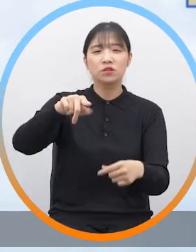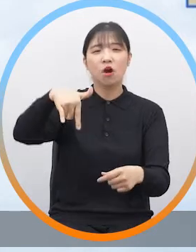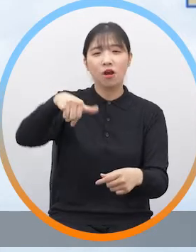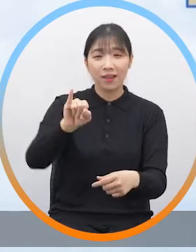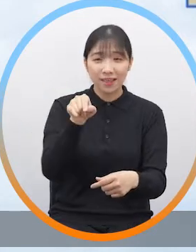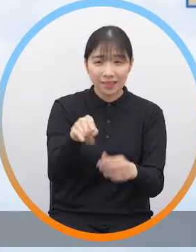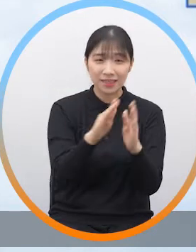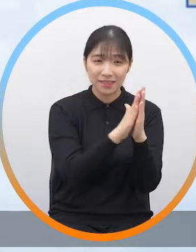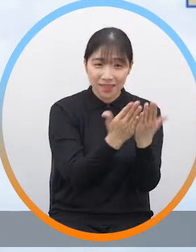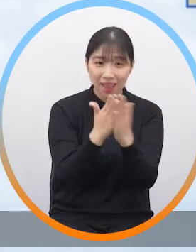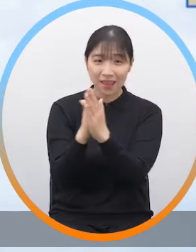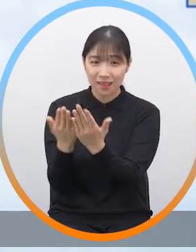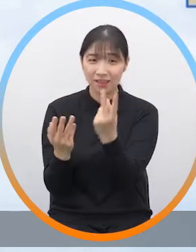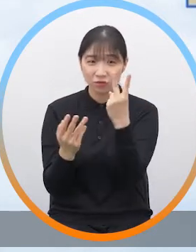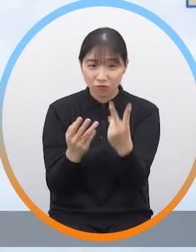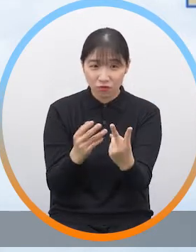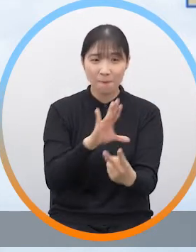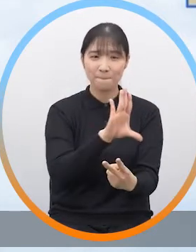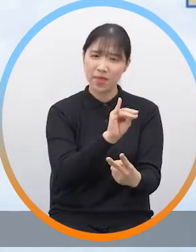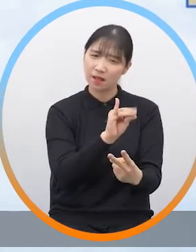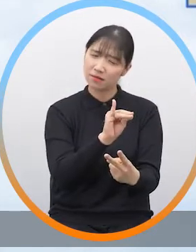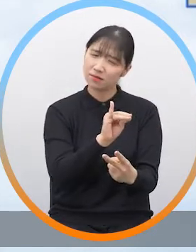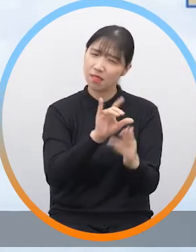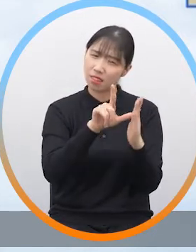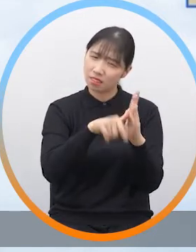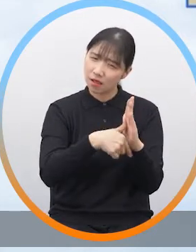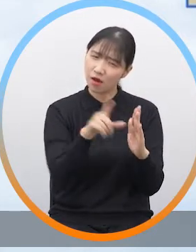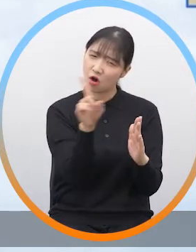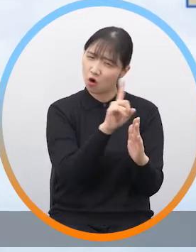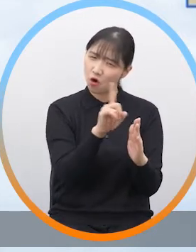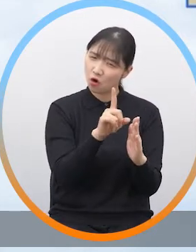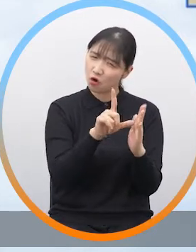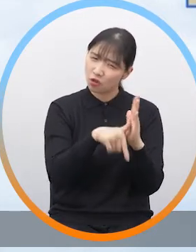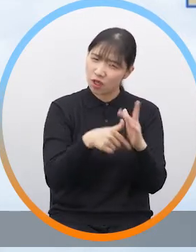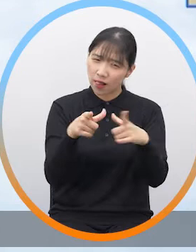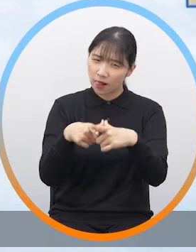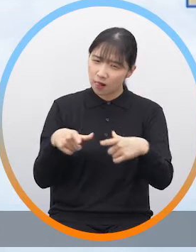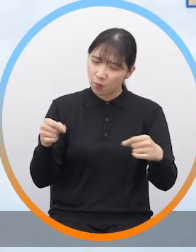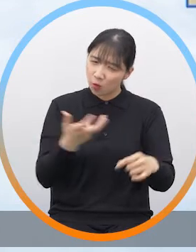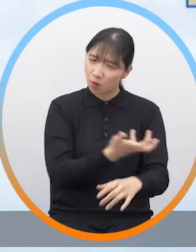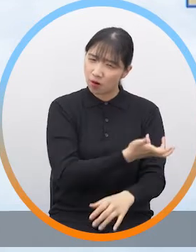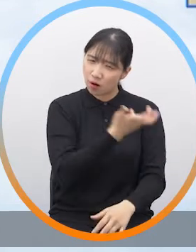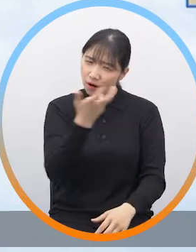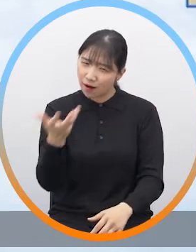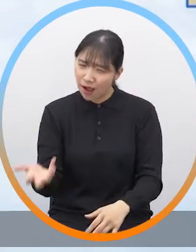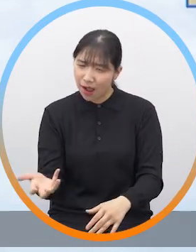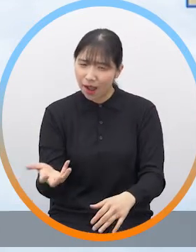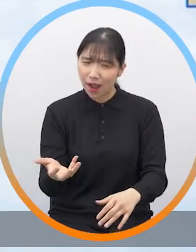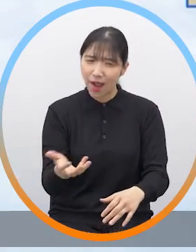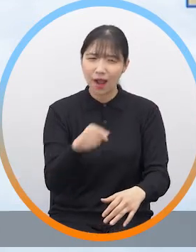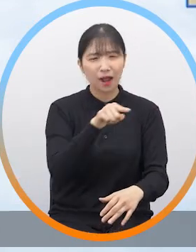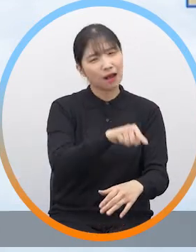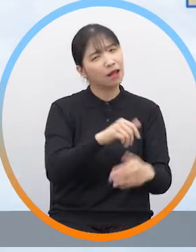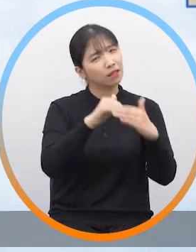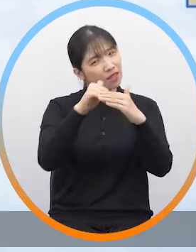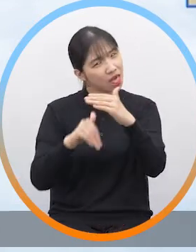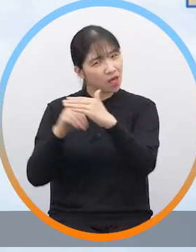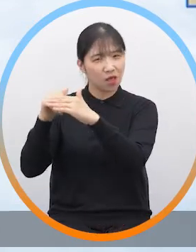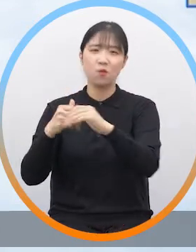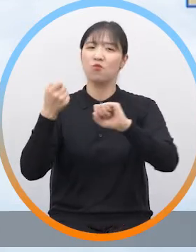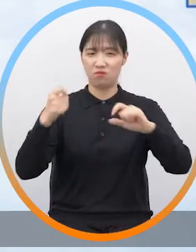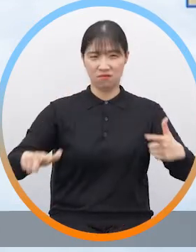두 책은 백제 언제 때에 일본으로 건너갔는가 이 자료가 조금